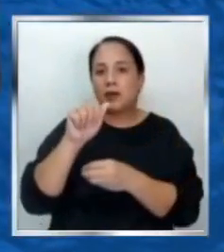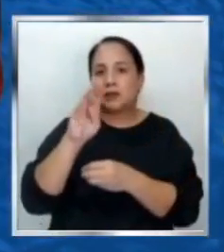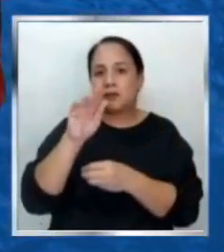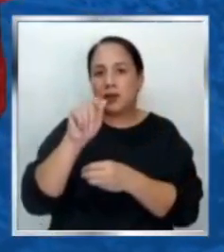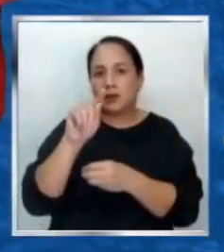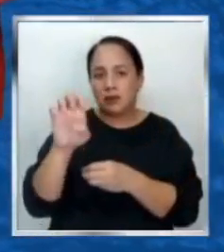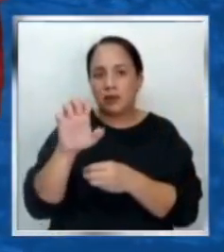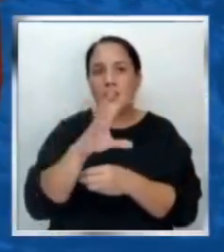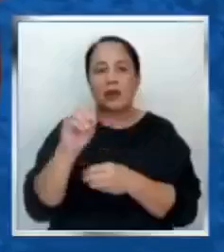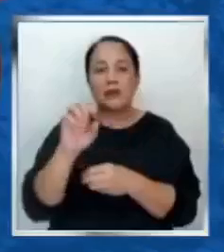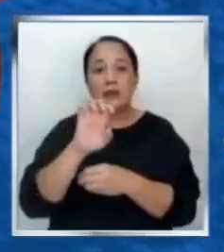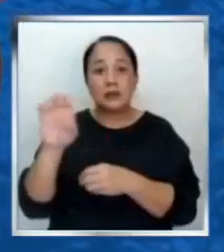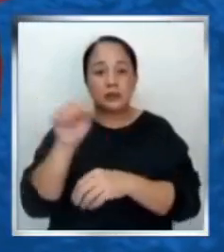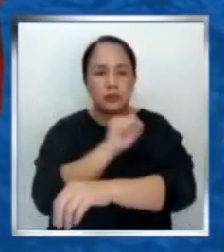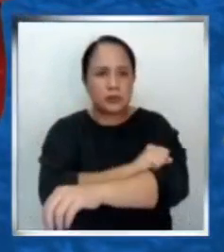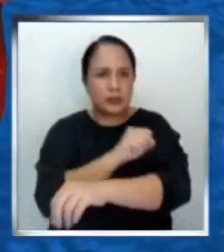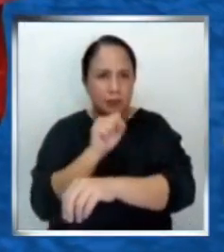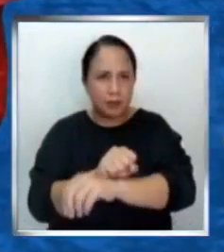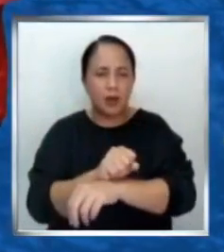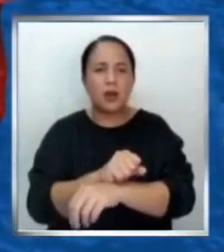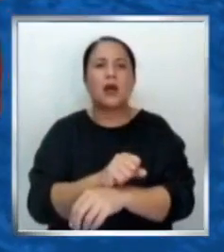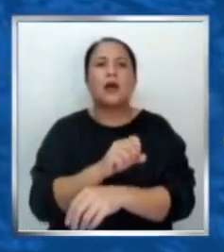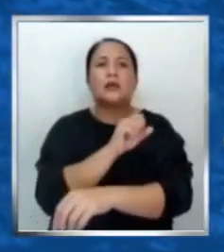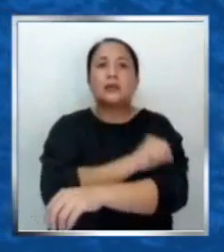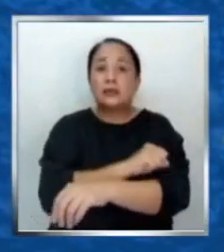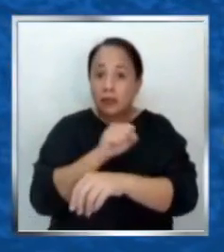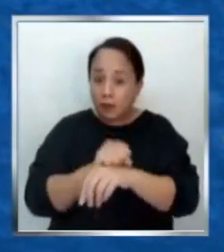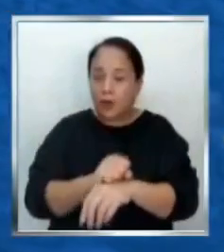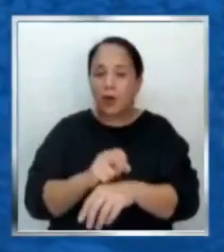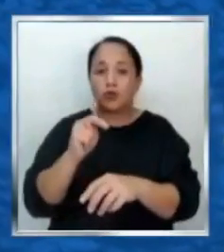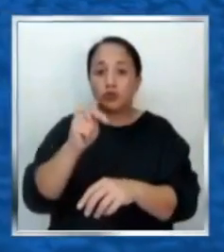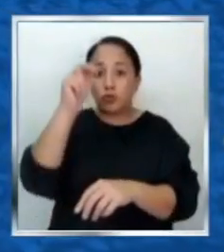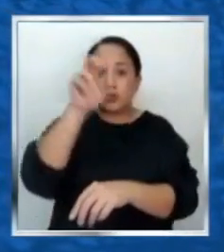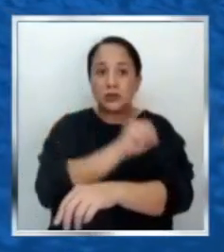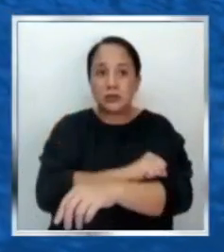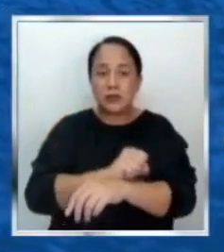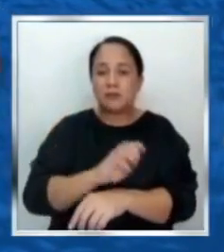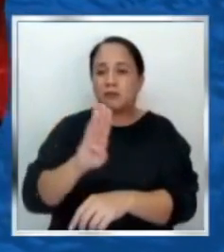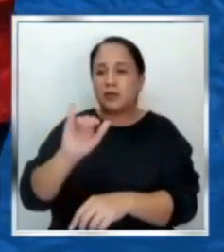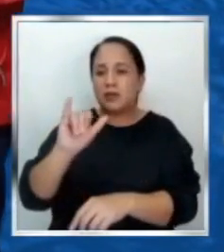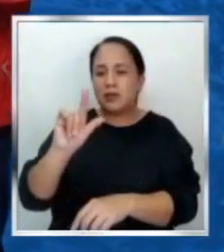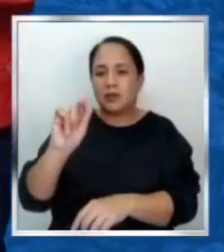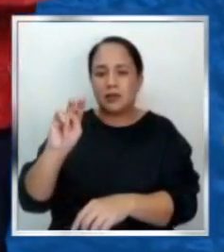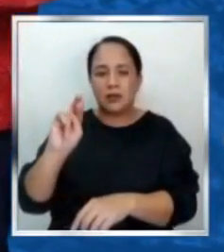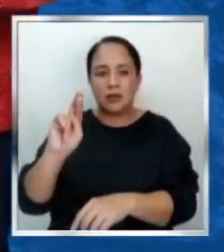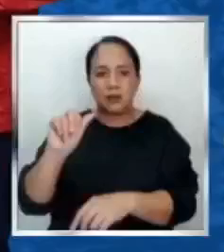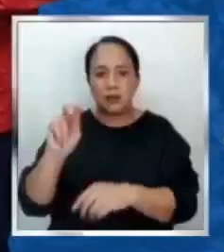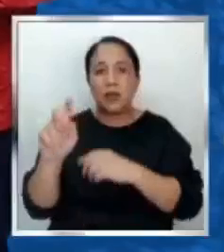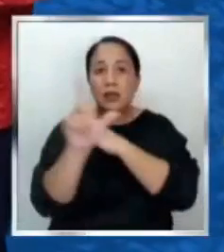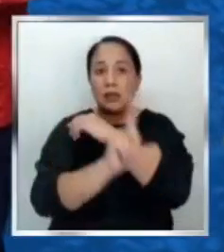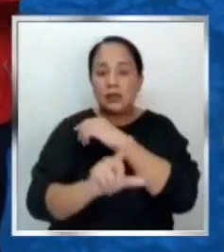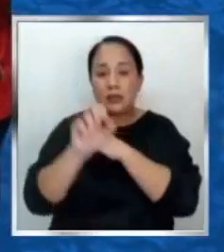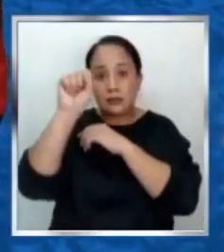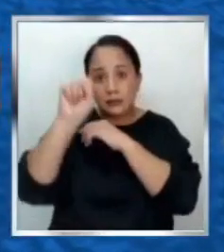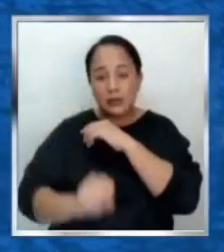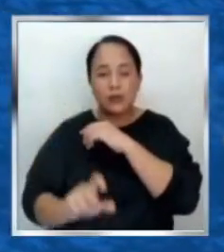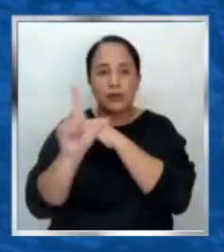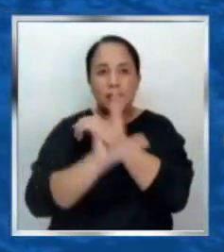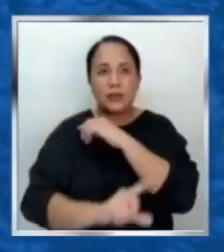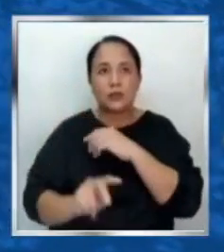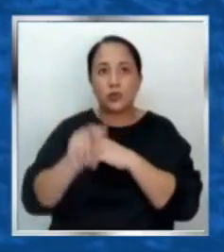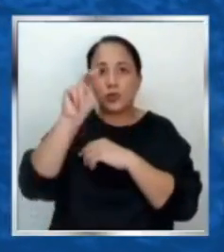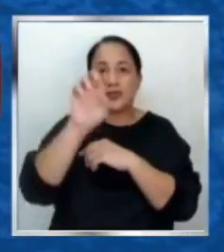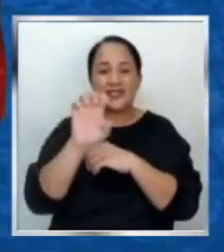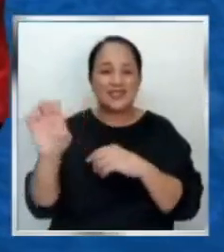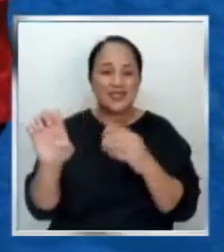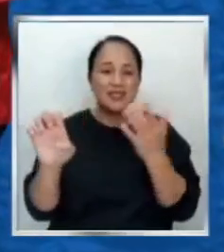eastern Samar, Samar, northern Samar, Biliran, Leyte, southern Leyte, northeastern portion of